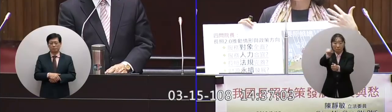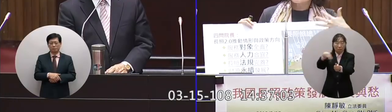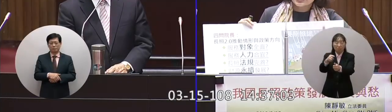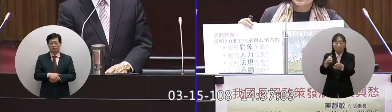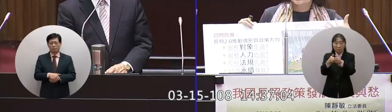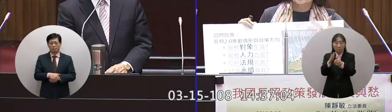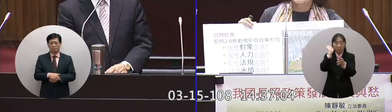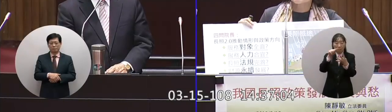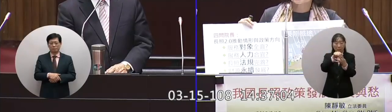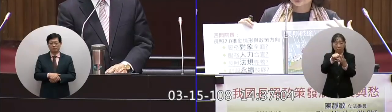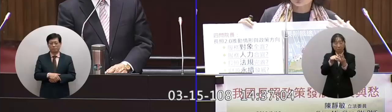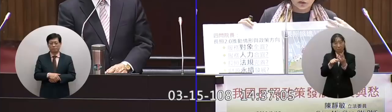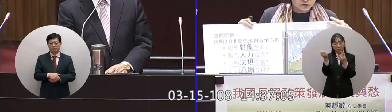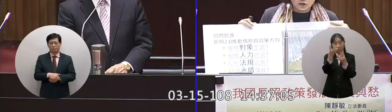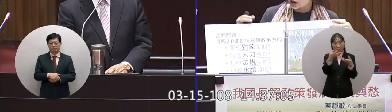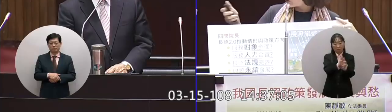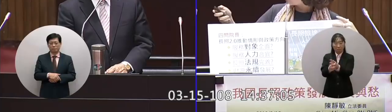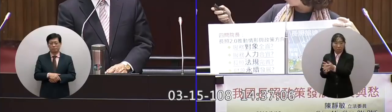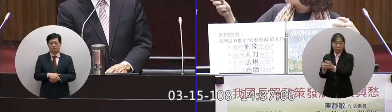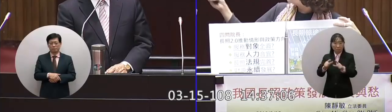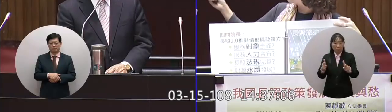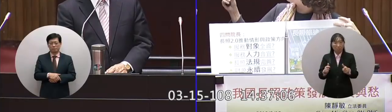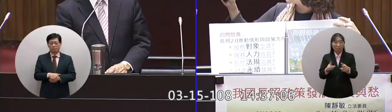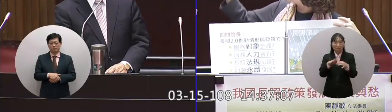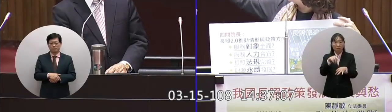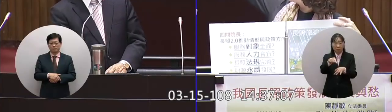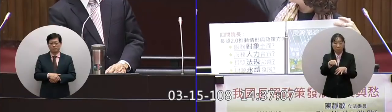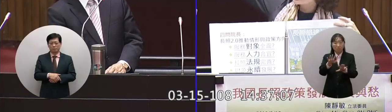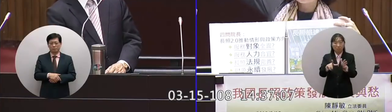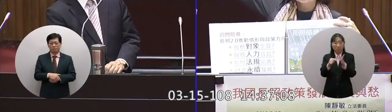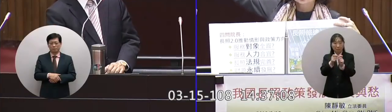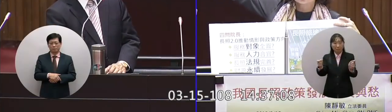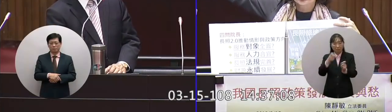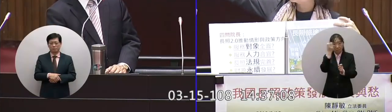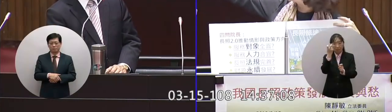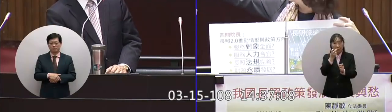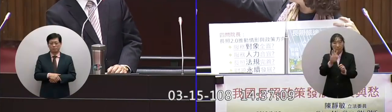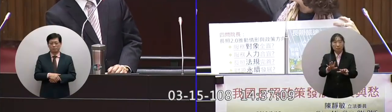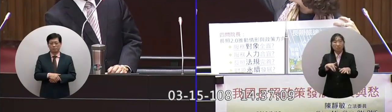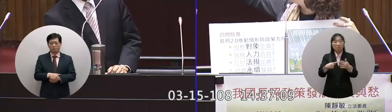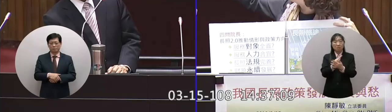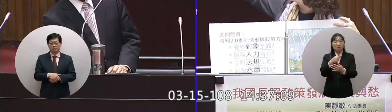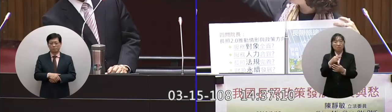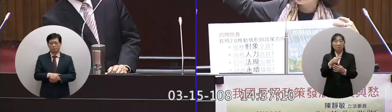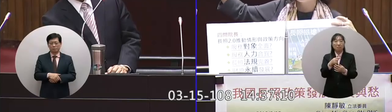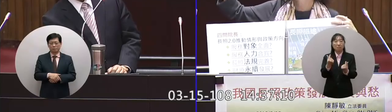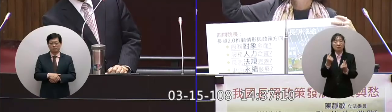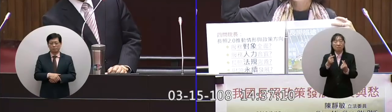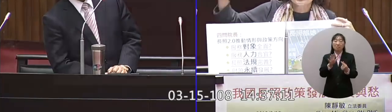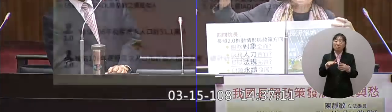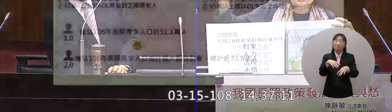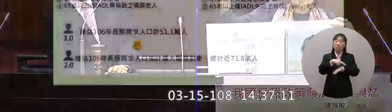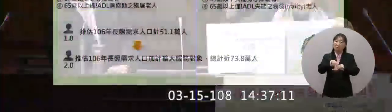已。所以我们现在整个长期照顾服务的推动，你可以发现看到的就只是在这些我们推